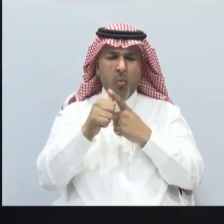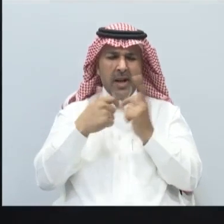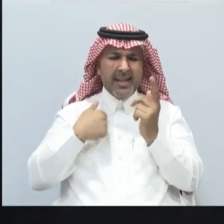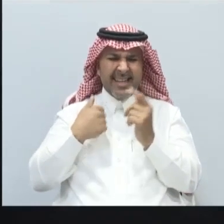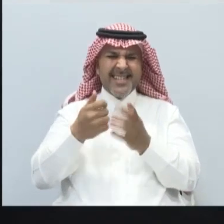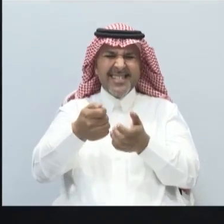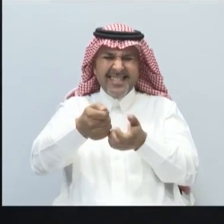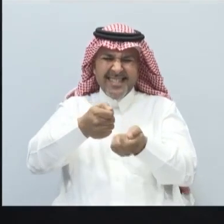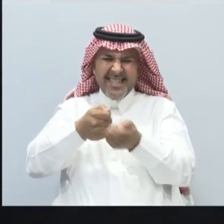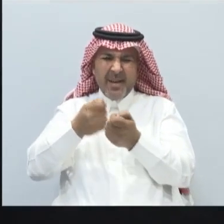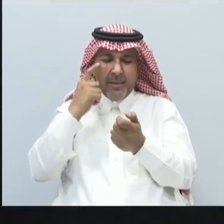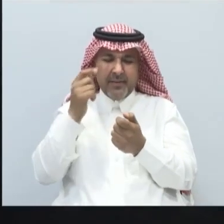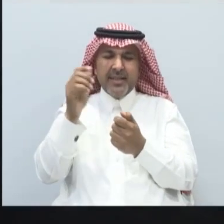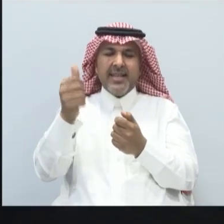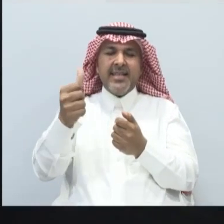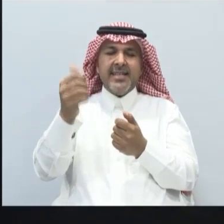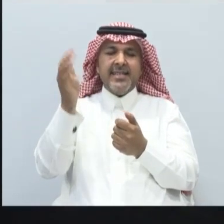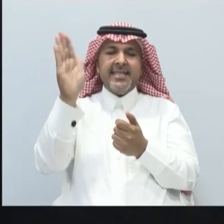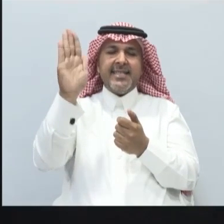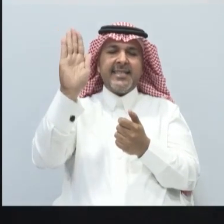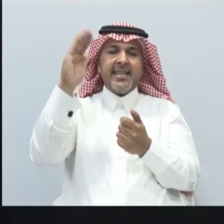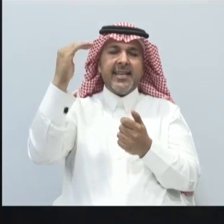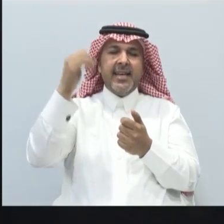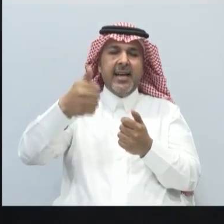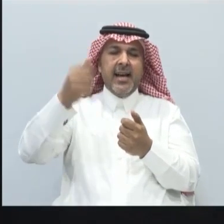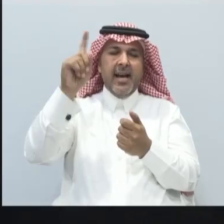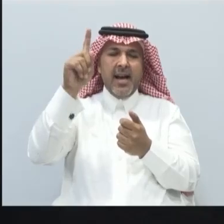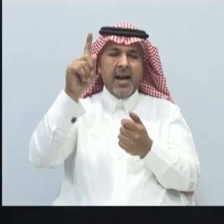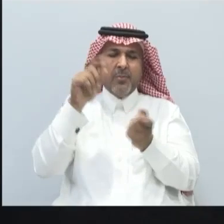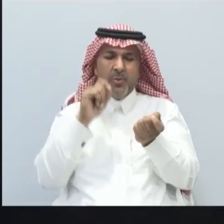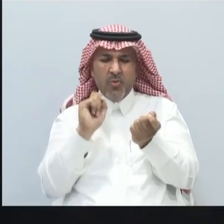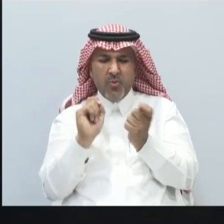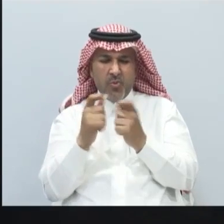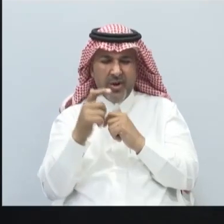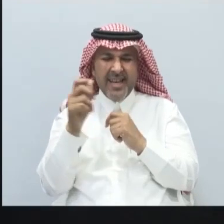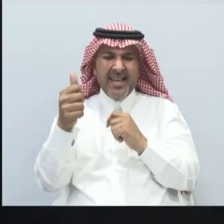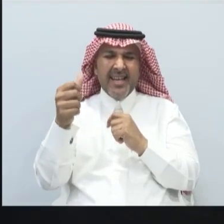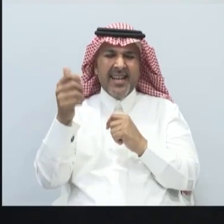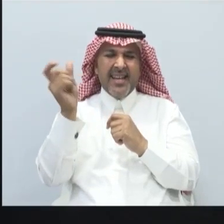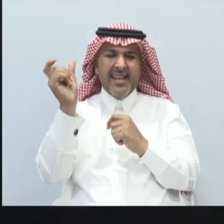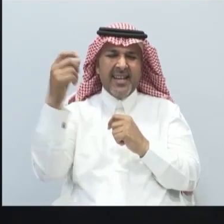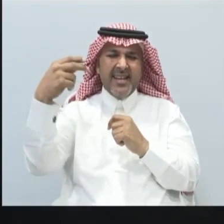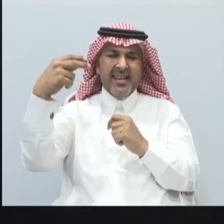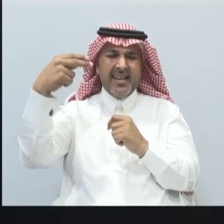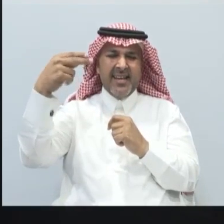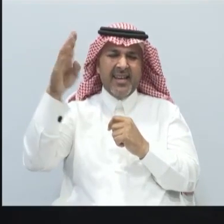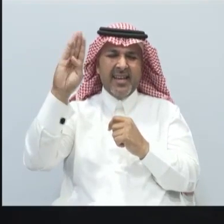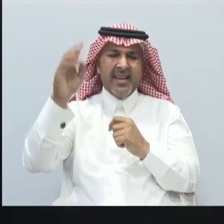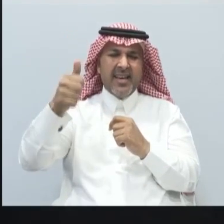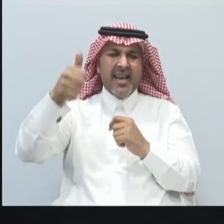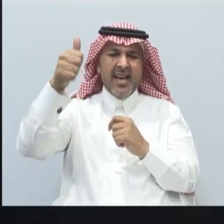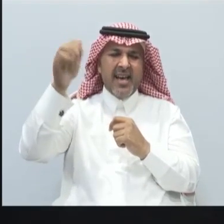وعندنا انعكاس وعندنا تمدد راح نشوف ان شاء الله كل وحده من هذه الثلاث كيف ممكن يكون اثرها